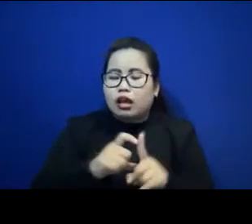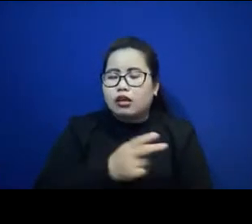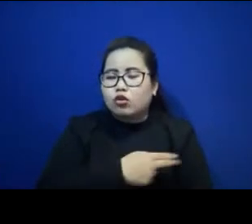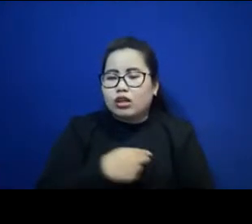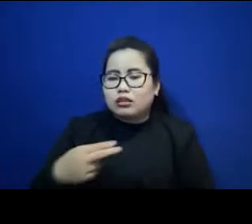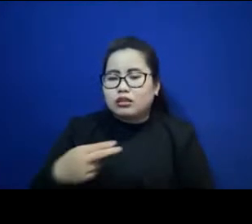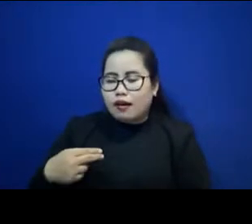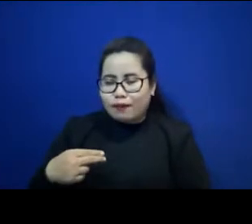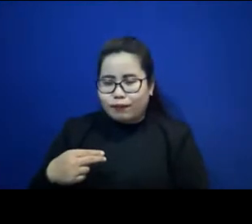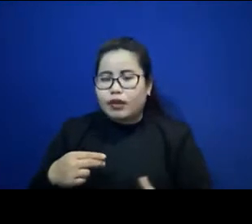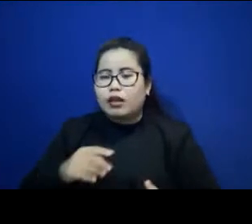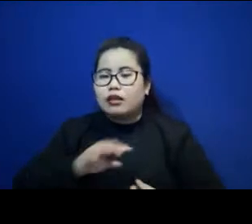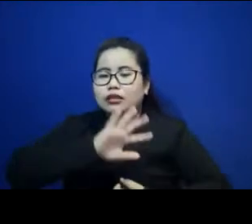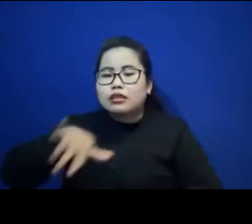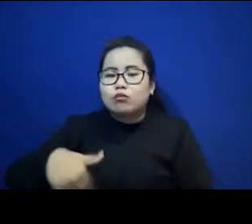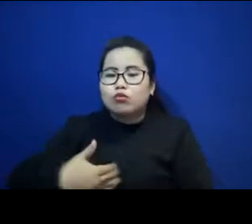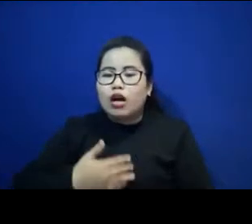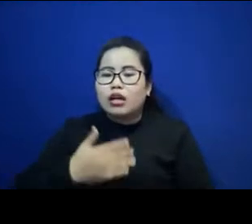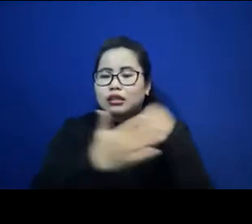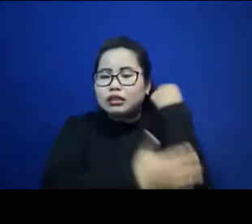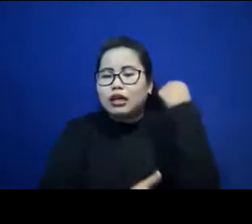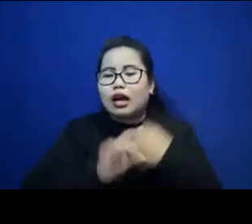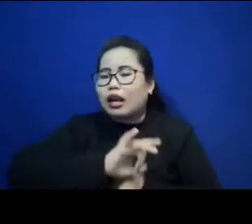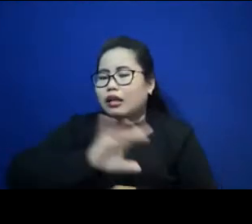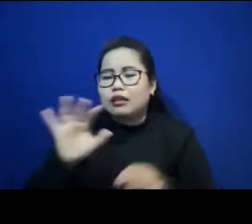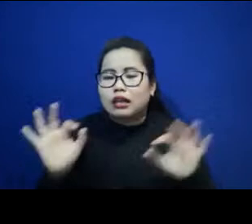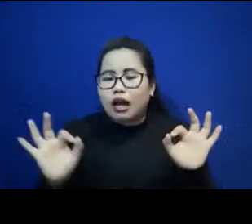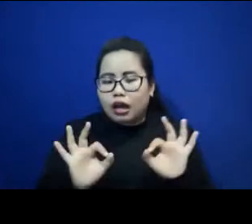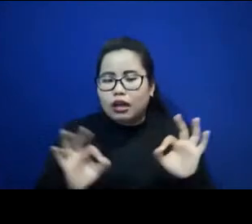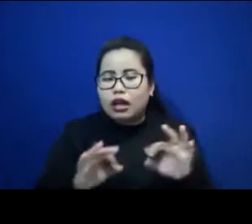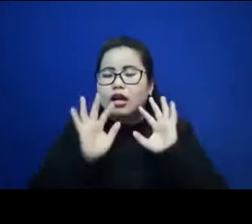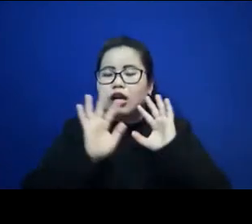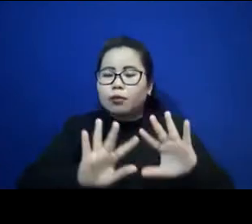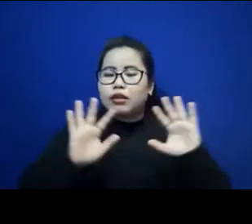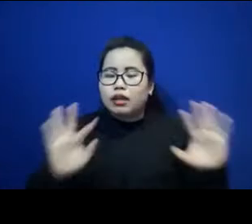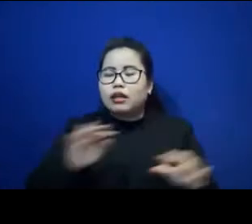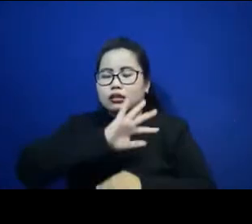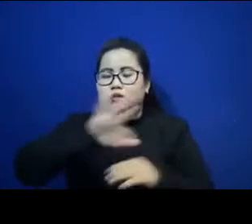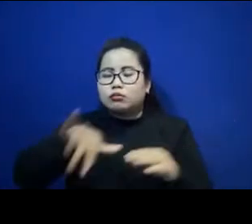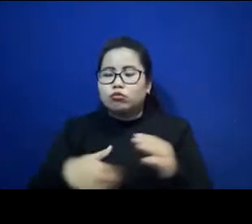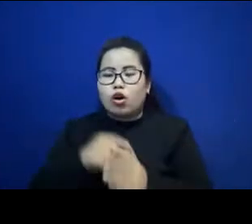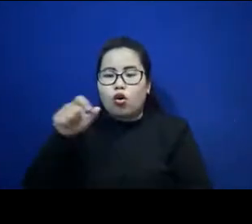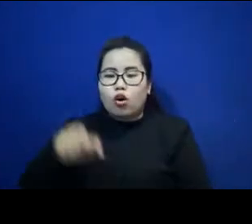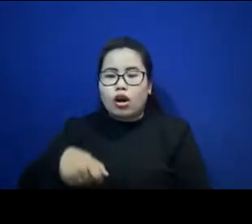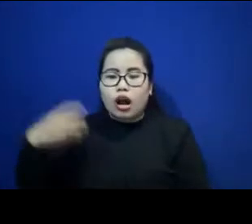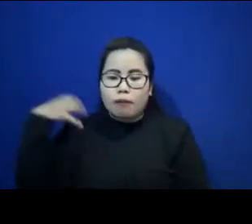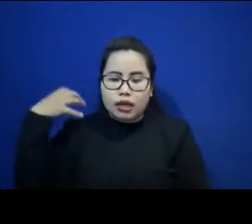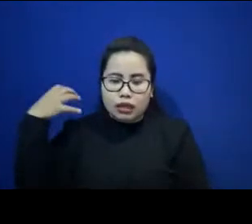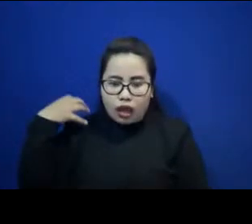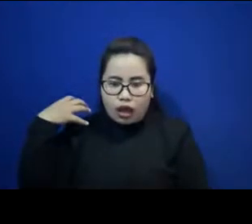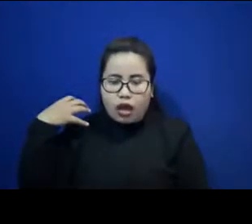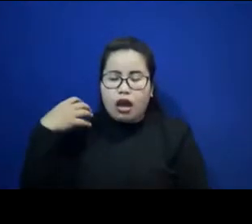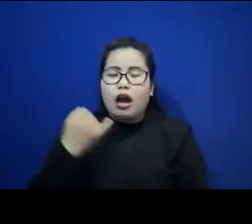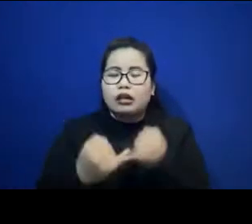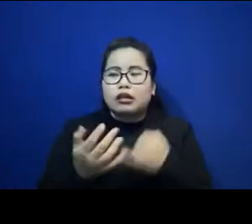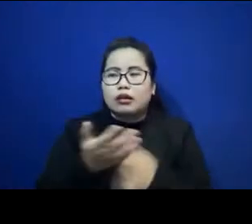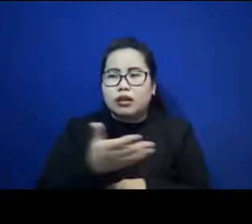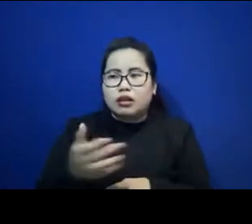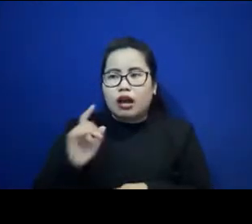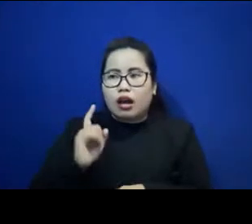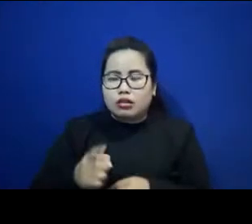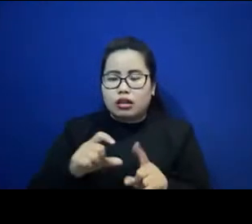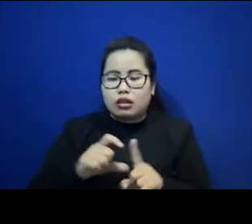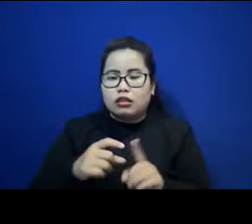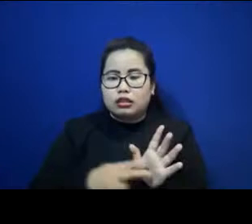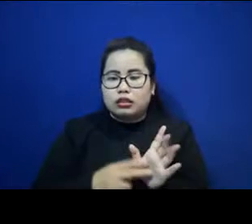orang-orang Indonesia semuanya negara lain juga ada kebanyakan semuanya orang Amerika makanya mereka kenal yang namanya benda